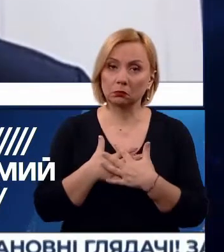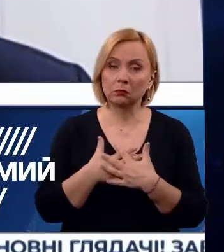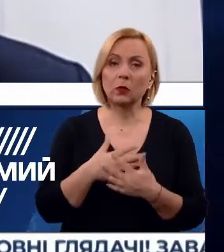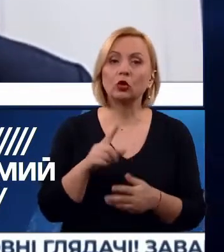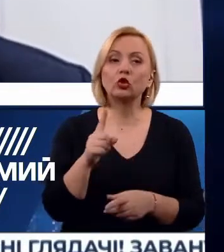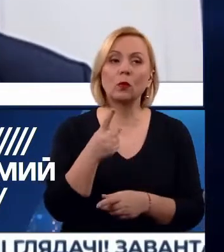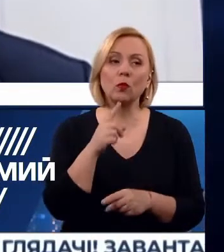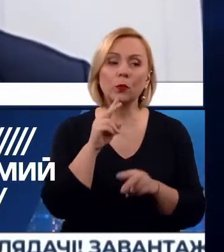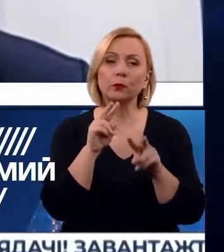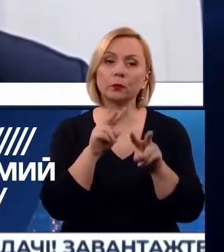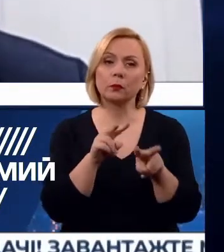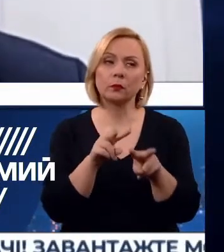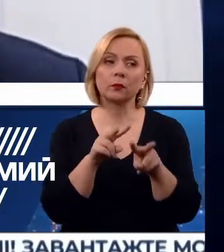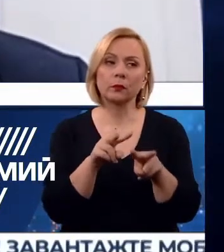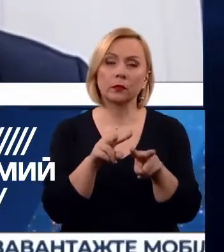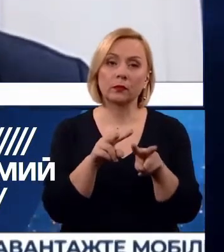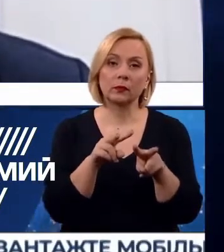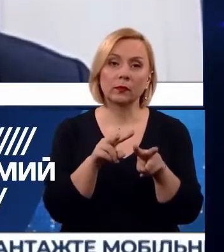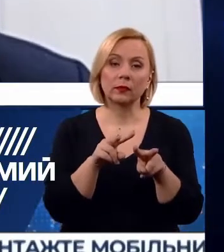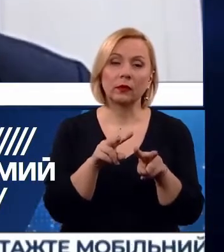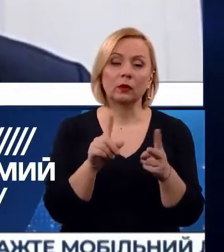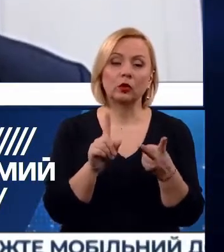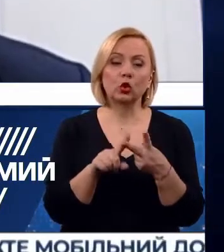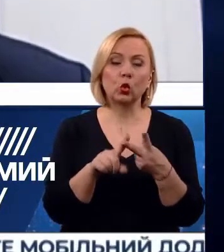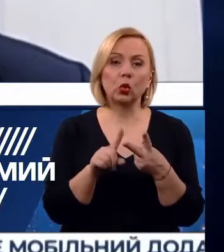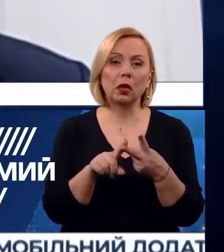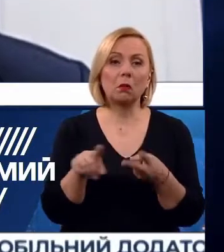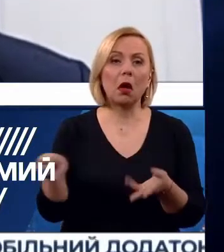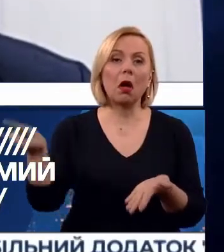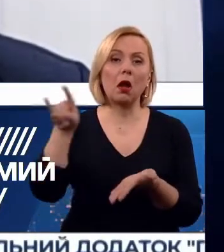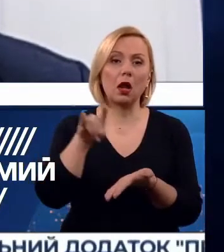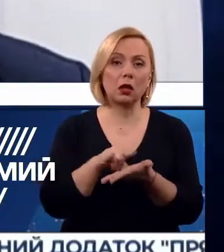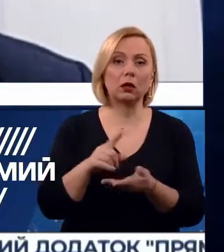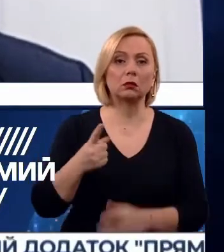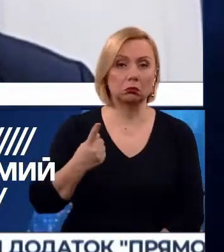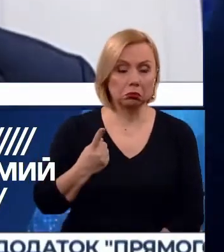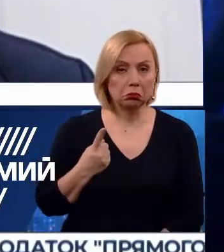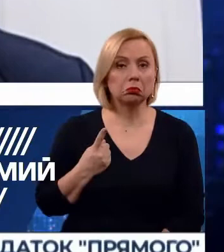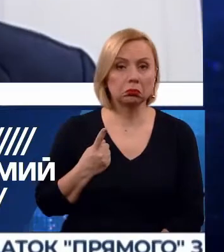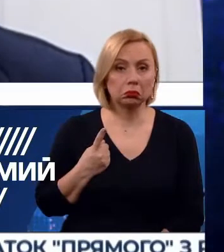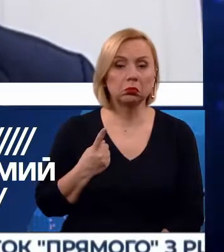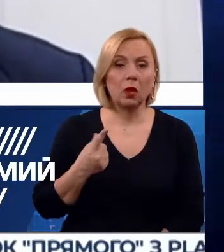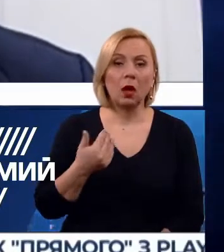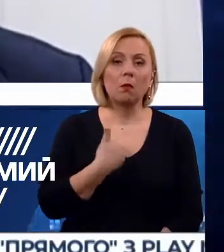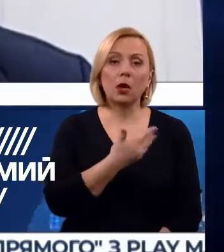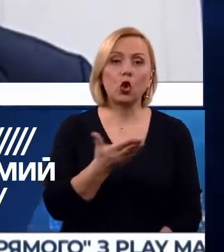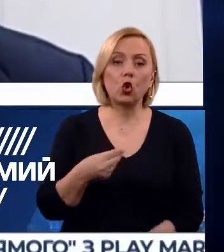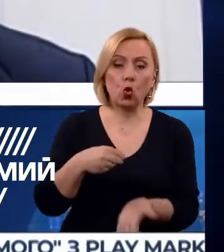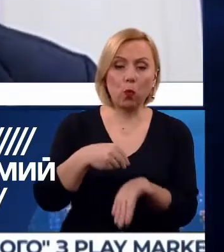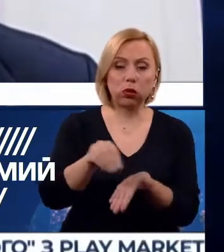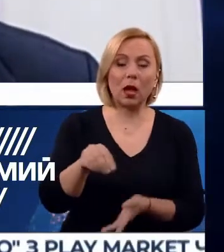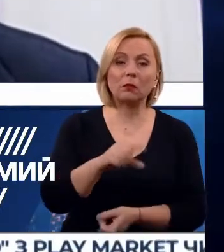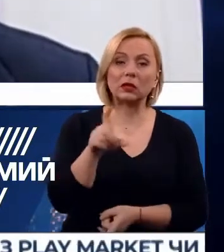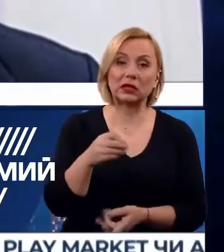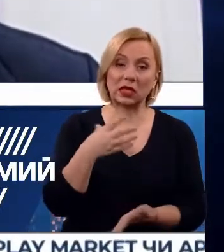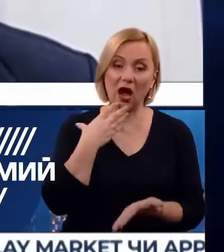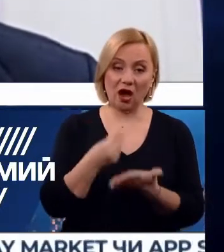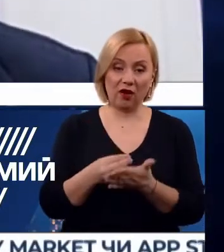за другим літаком? Чому ми купляємо за власні карманні